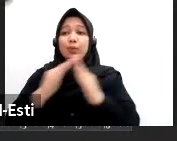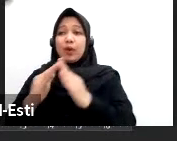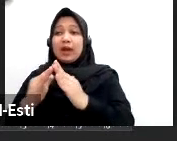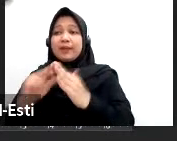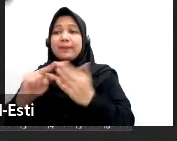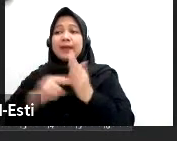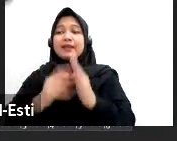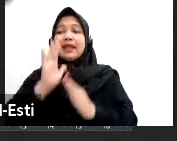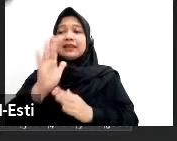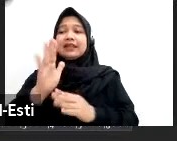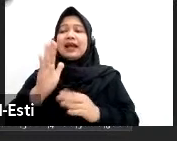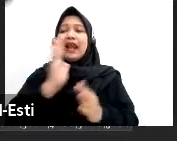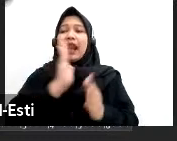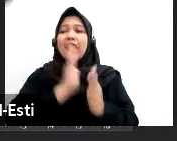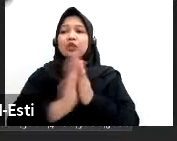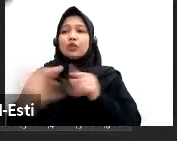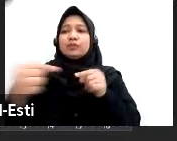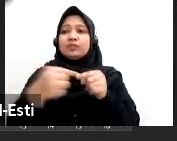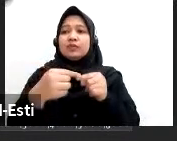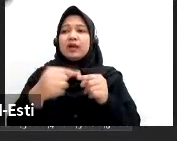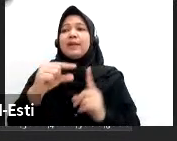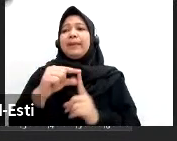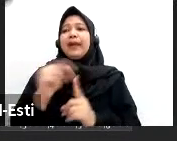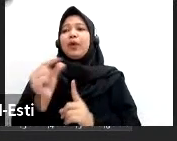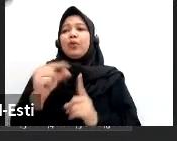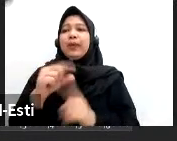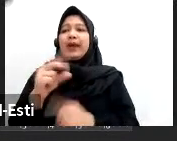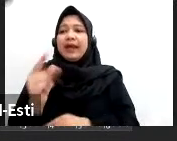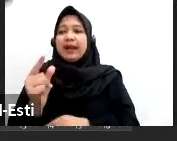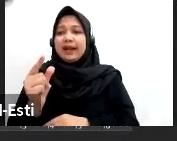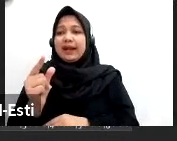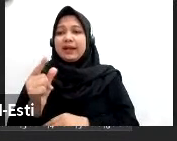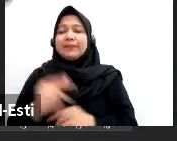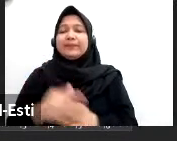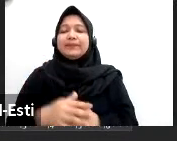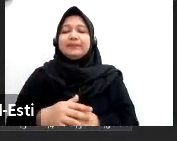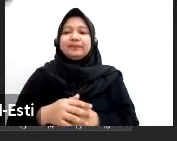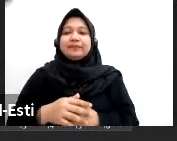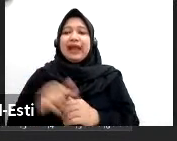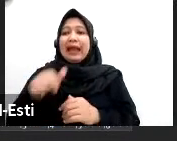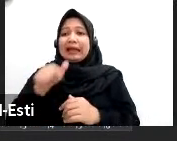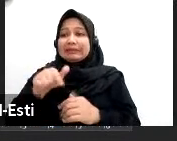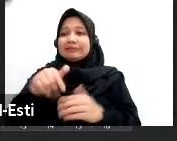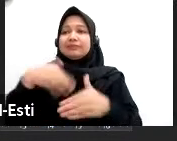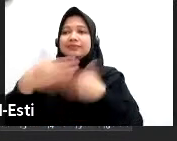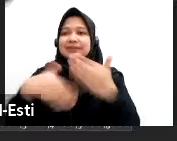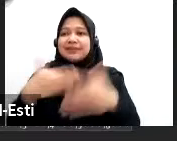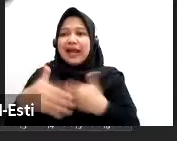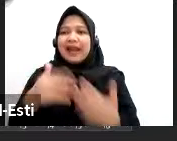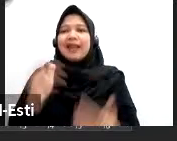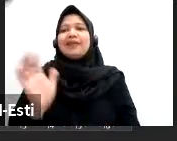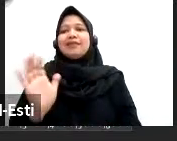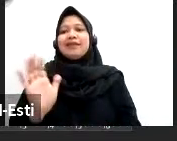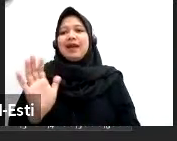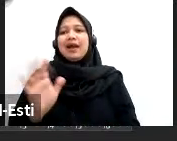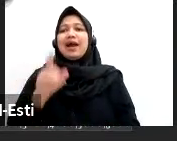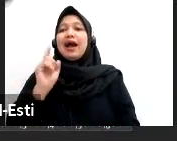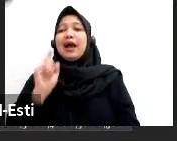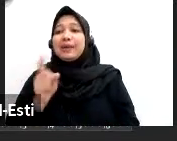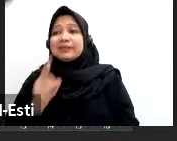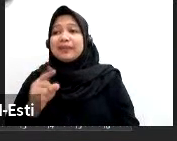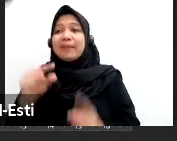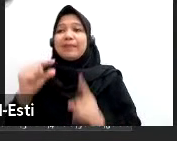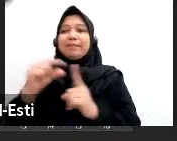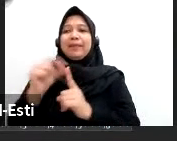dengan pu PR disitu ini pun tidak berjalan karena MPR juga sudah